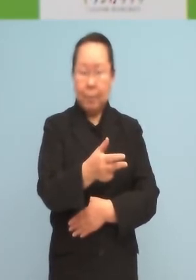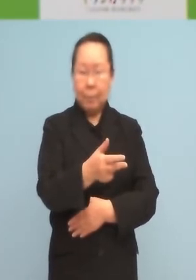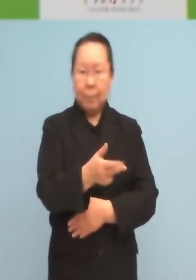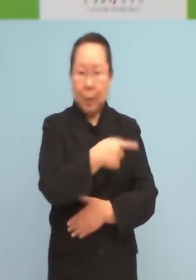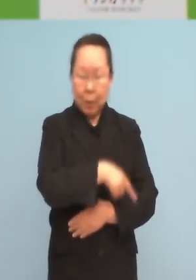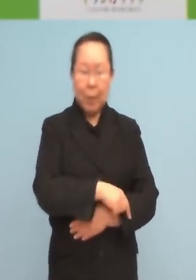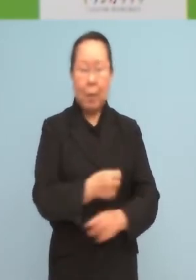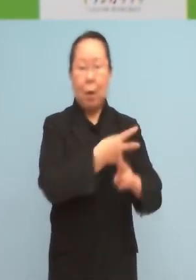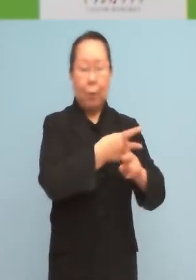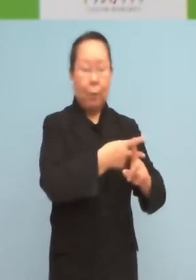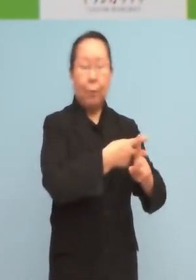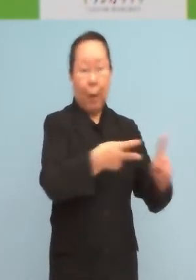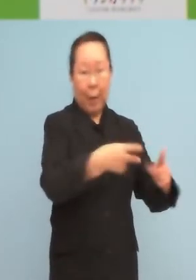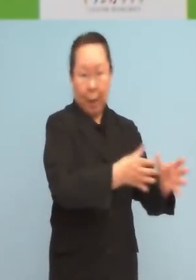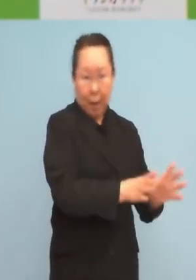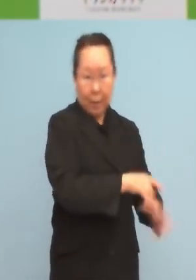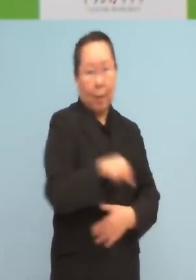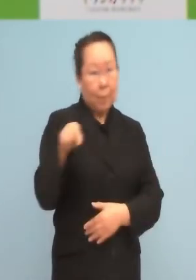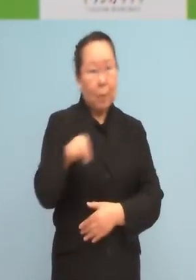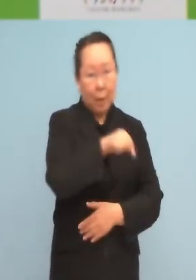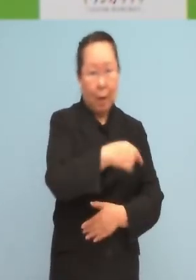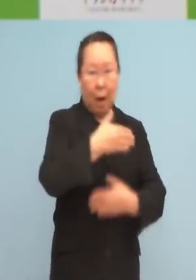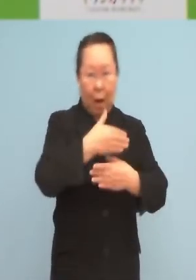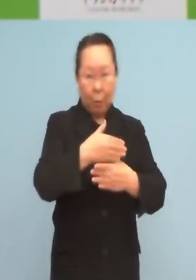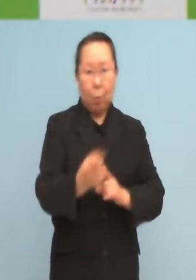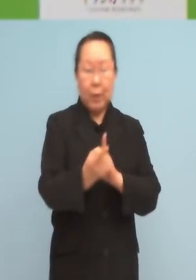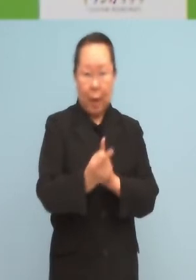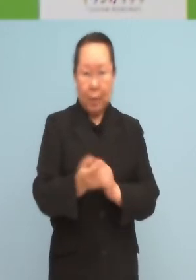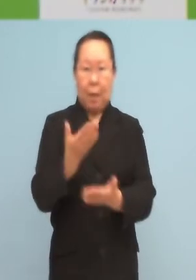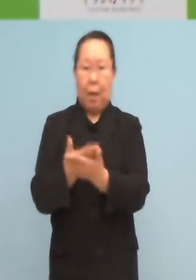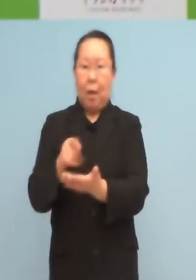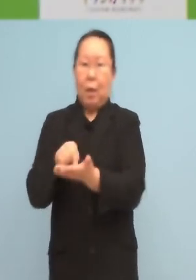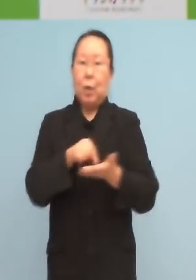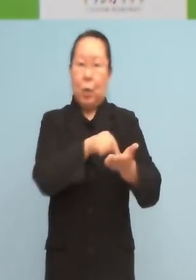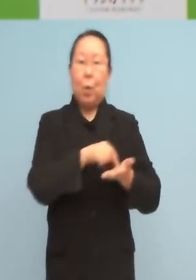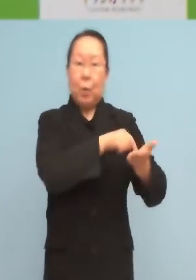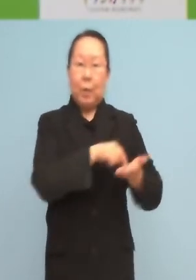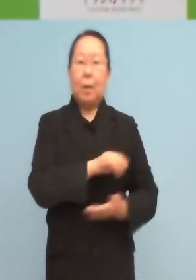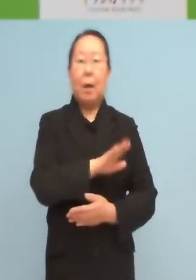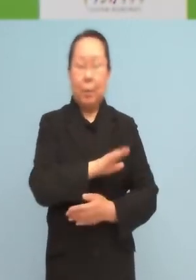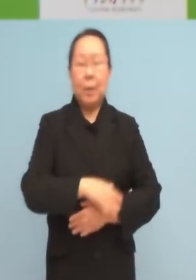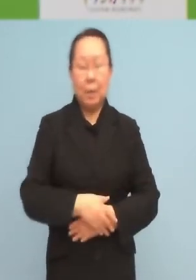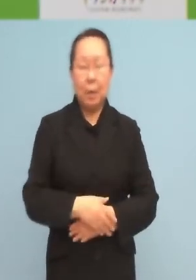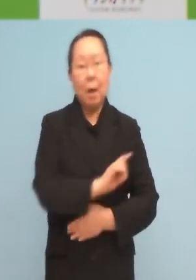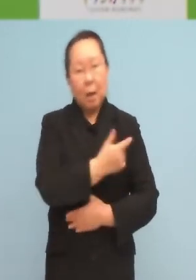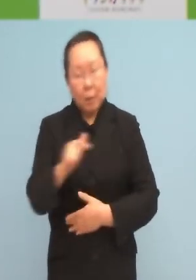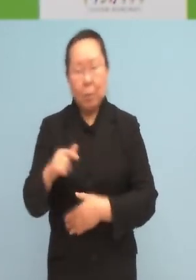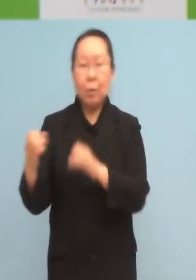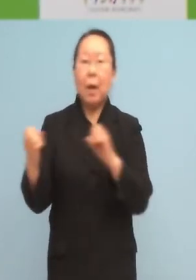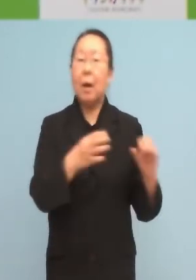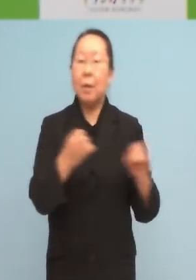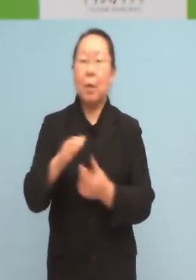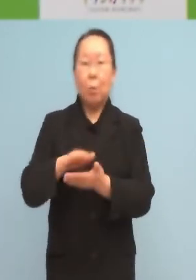ファイターズさん、それぞれから我々に対して、要請があったところでありまして、さまざま議論を今